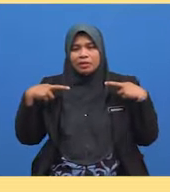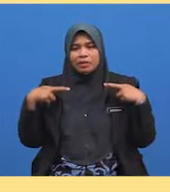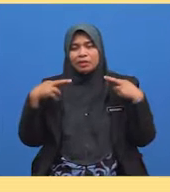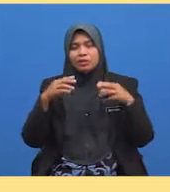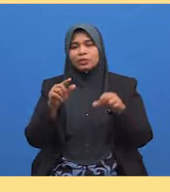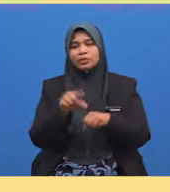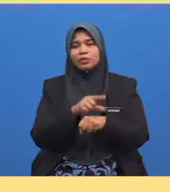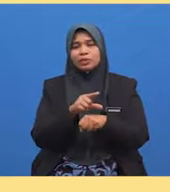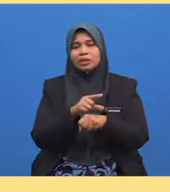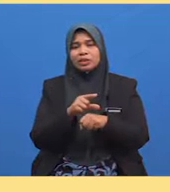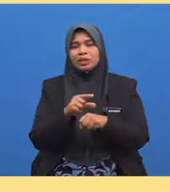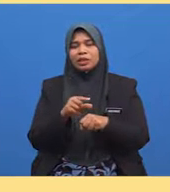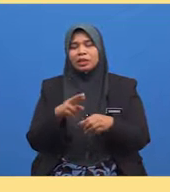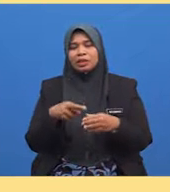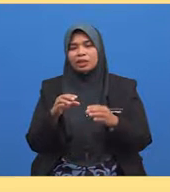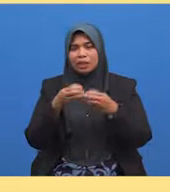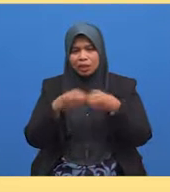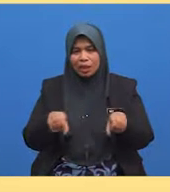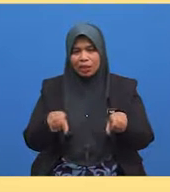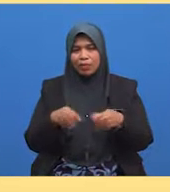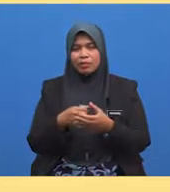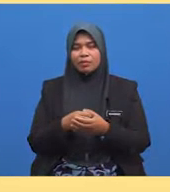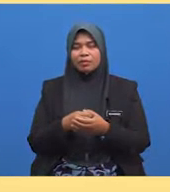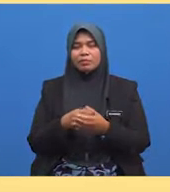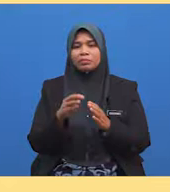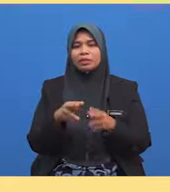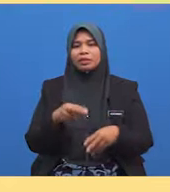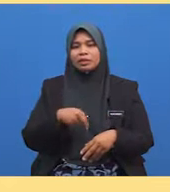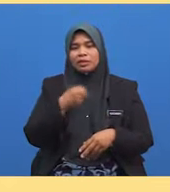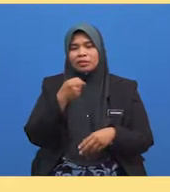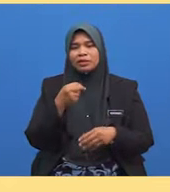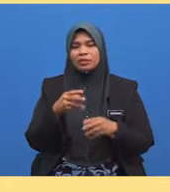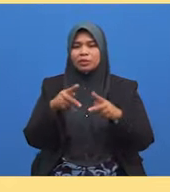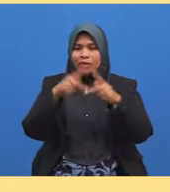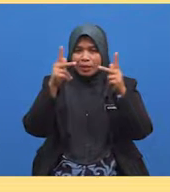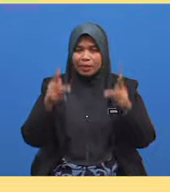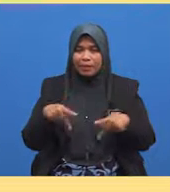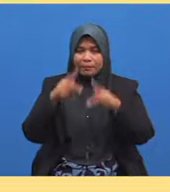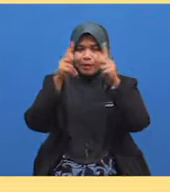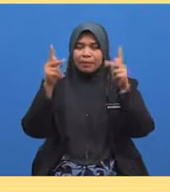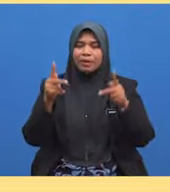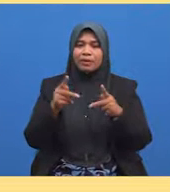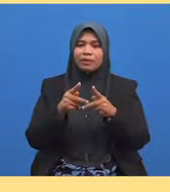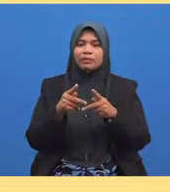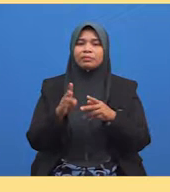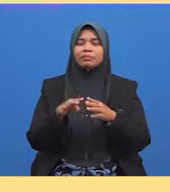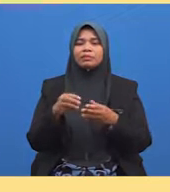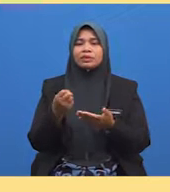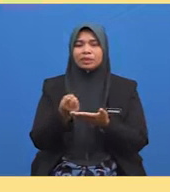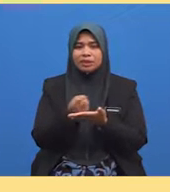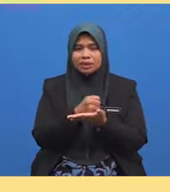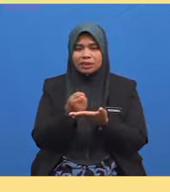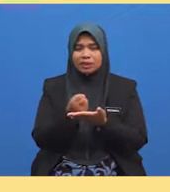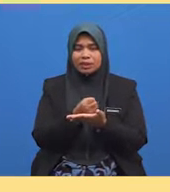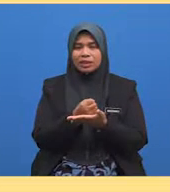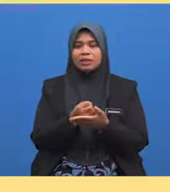haiwan reptilia menghasilkan telur yang bercangkerang. Haiwan reptilia juga bernafas melalui peparu. Selain itu,